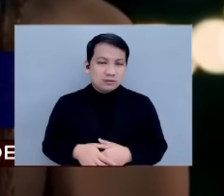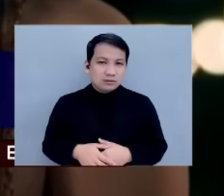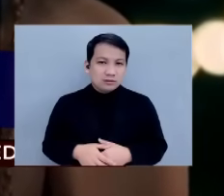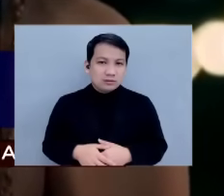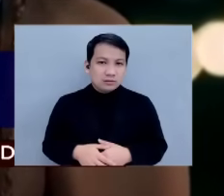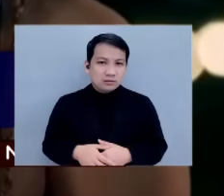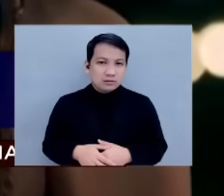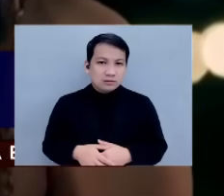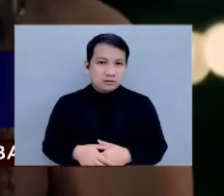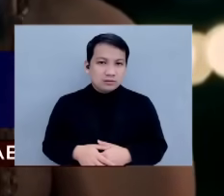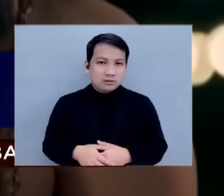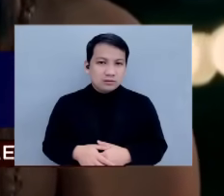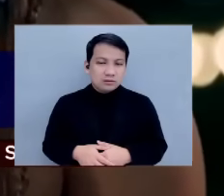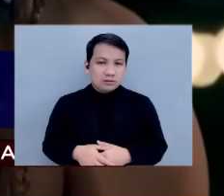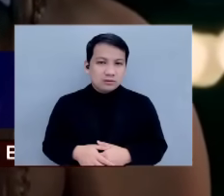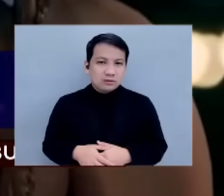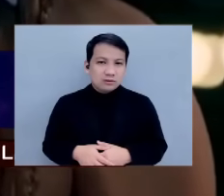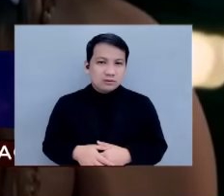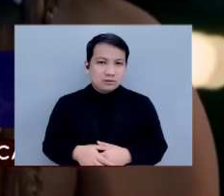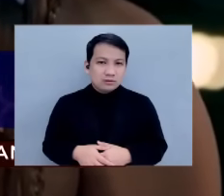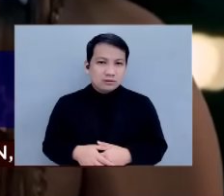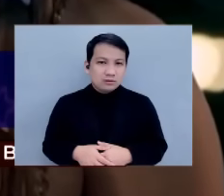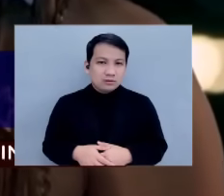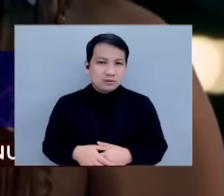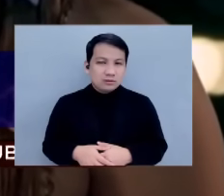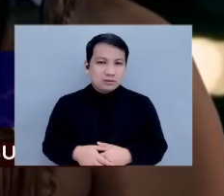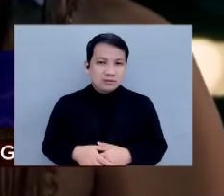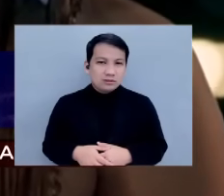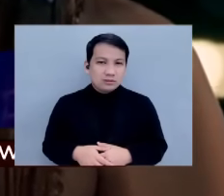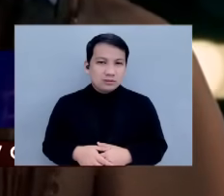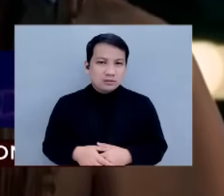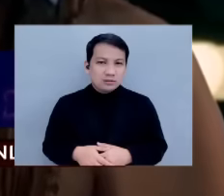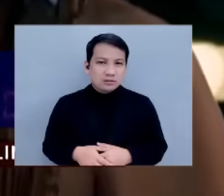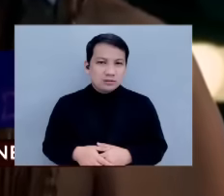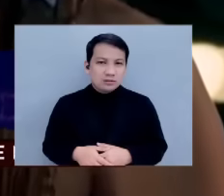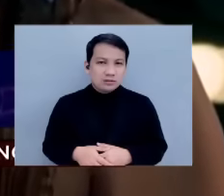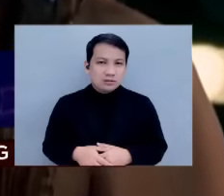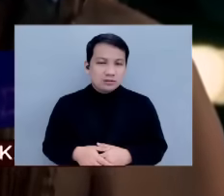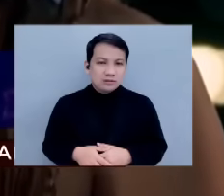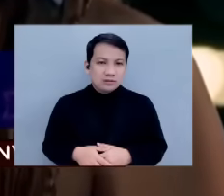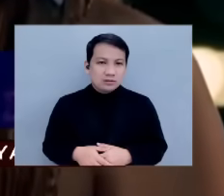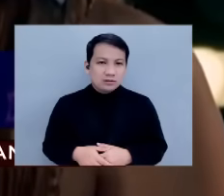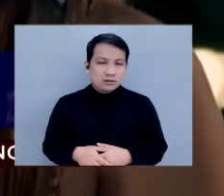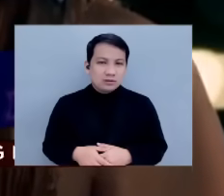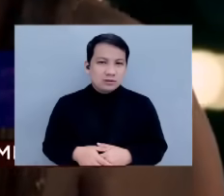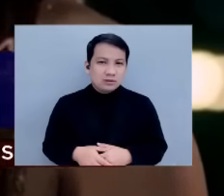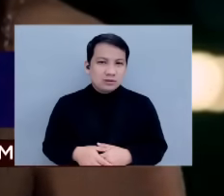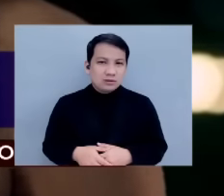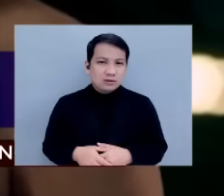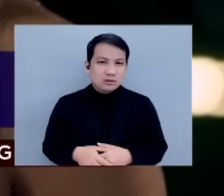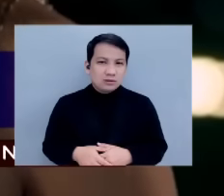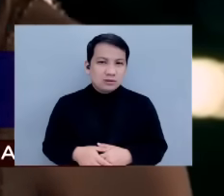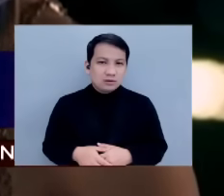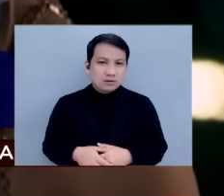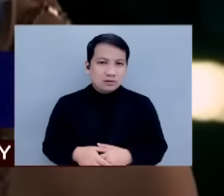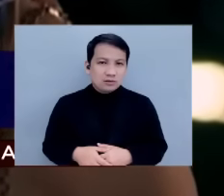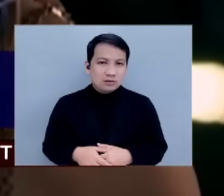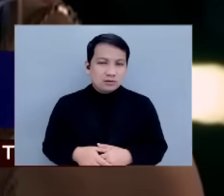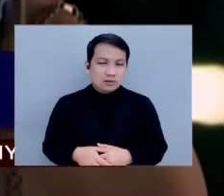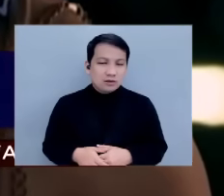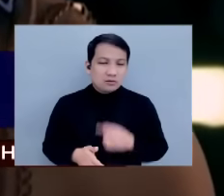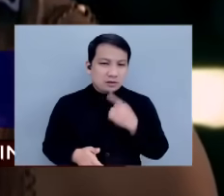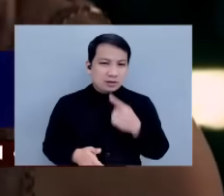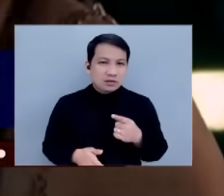maalat ba yun kaya nag-special? Ha? Kasi... Ano yun? Paano nag-special yun? May missile to sa... Kwento ni